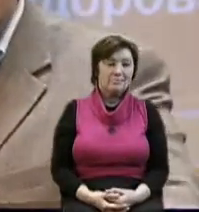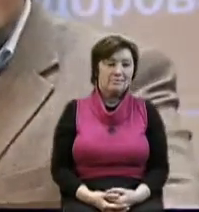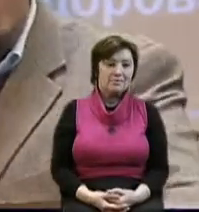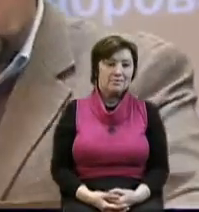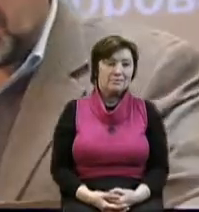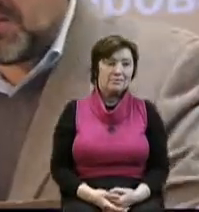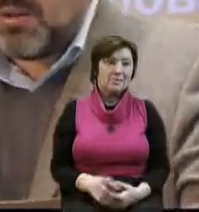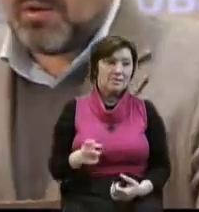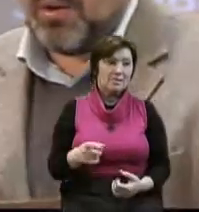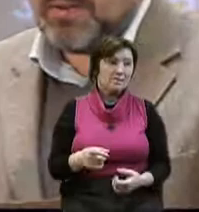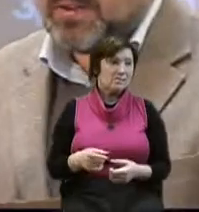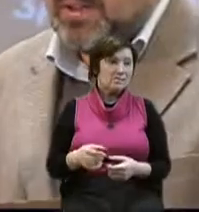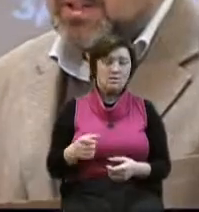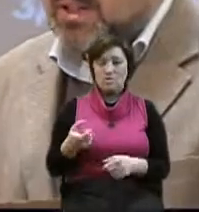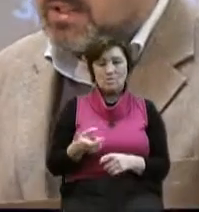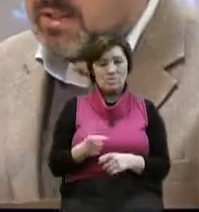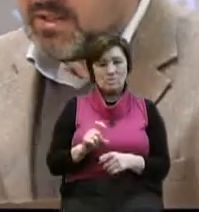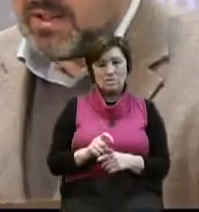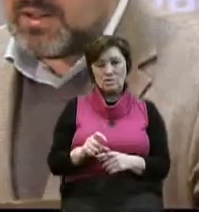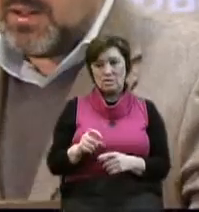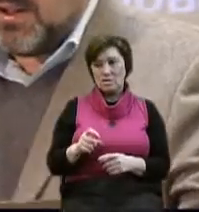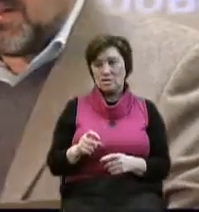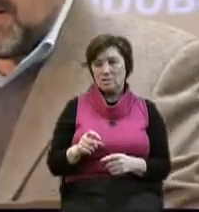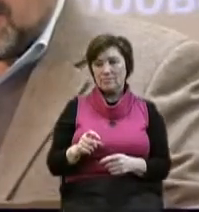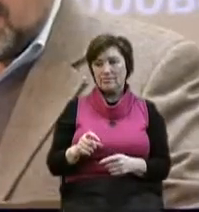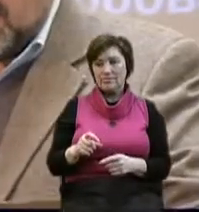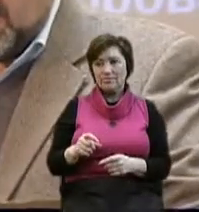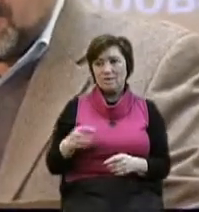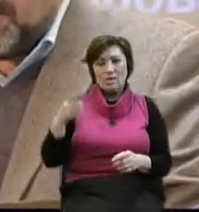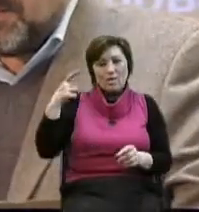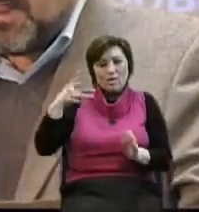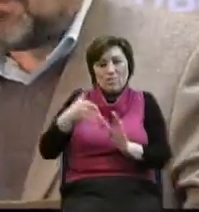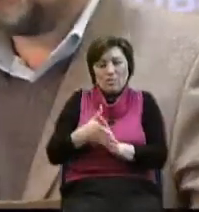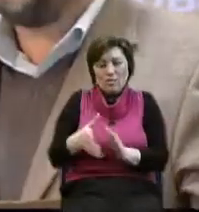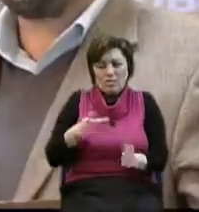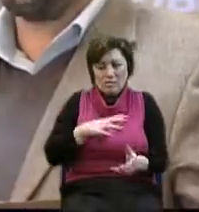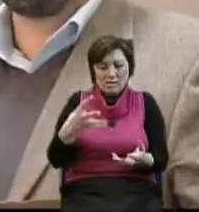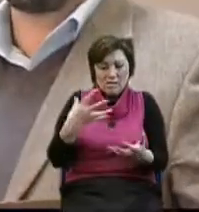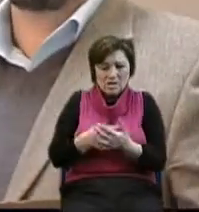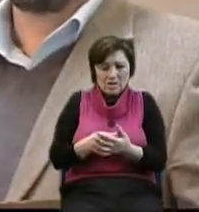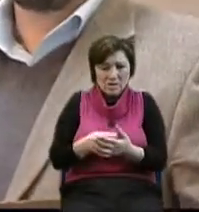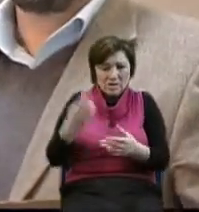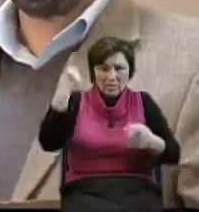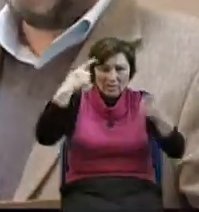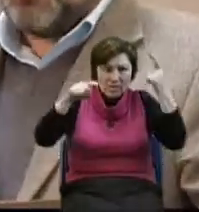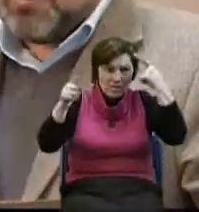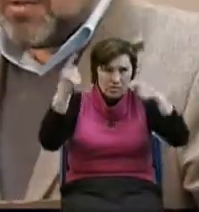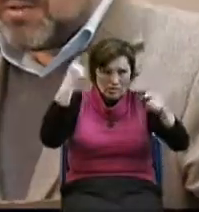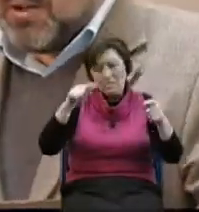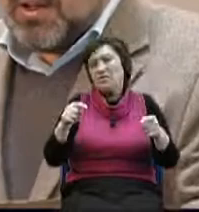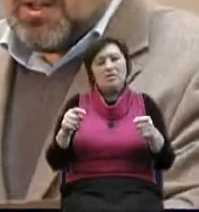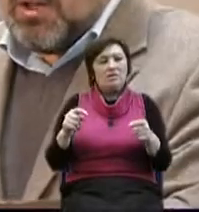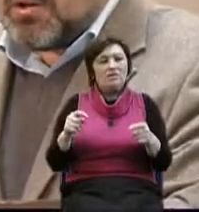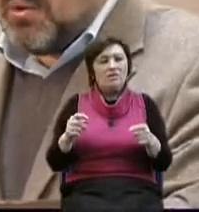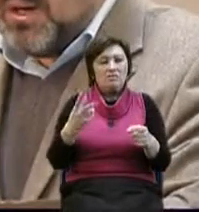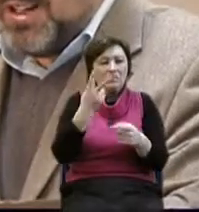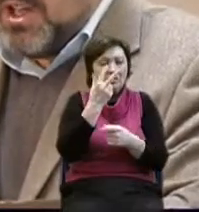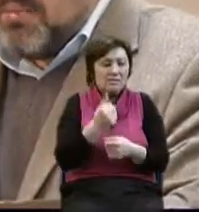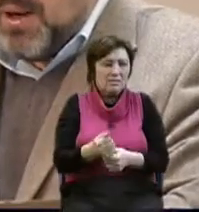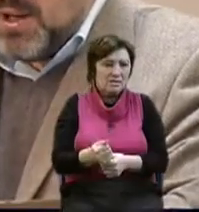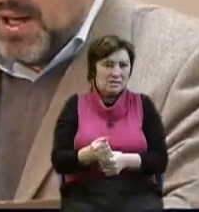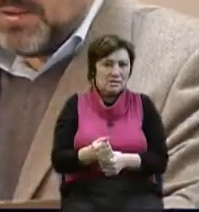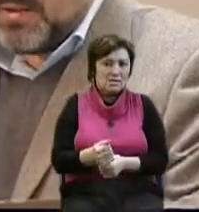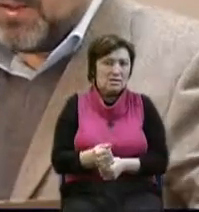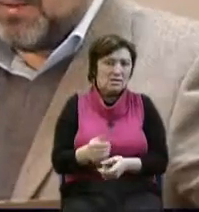они зашли очень далеко в своих традициях, в своих преданиях, и Иисус нисколько